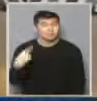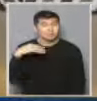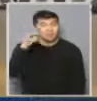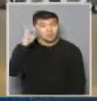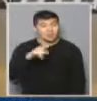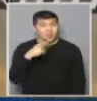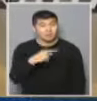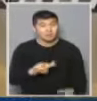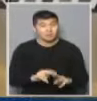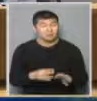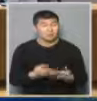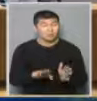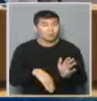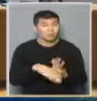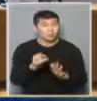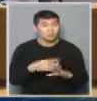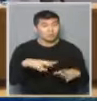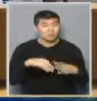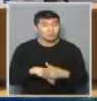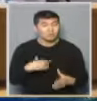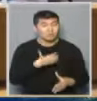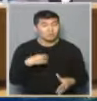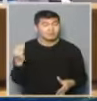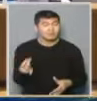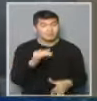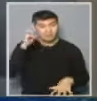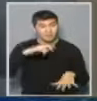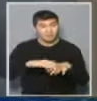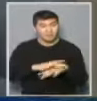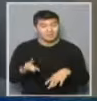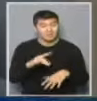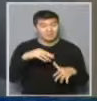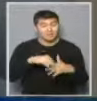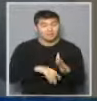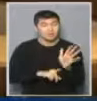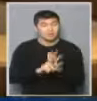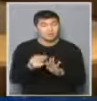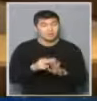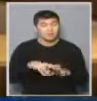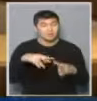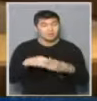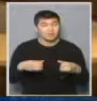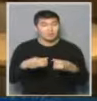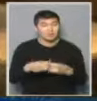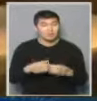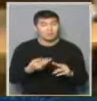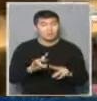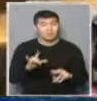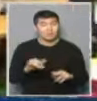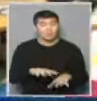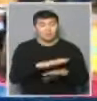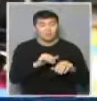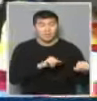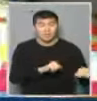Казахстана отметил, что для выравнивания важнейших интересов государств региона в области гидроэнергетики, ирригации и